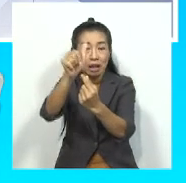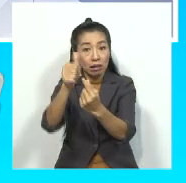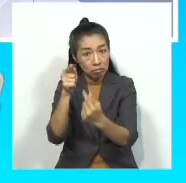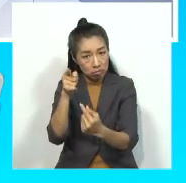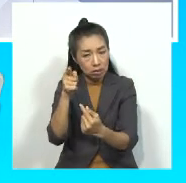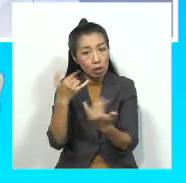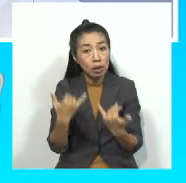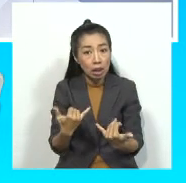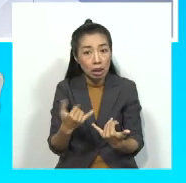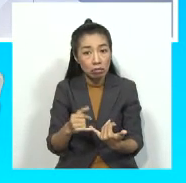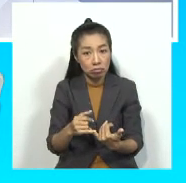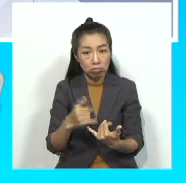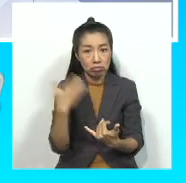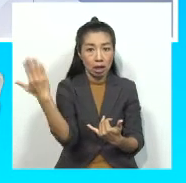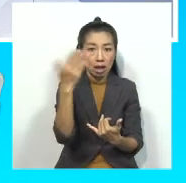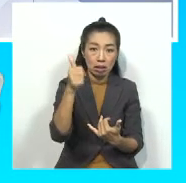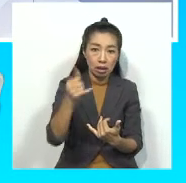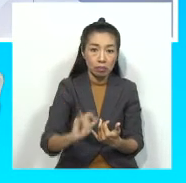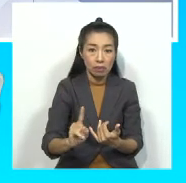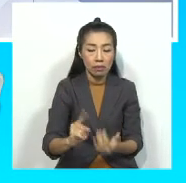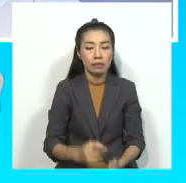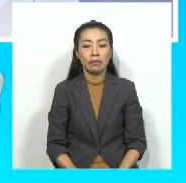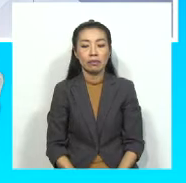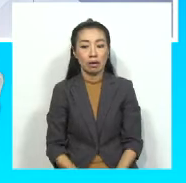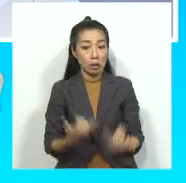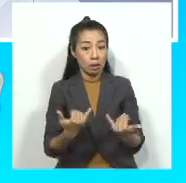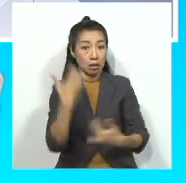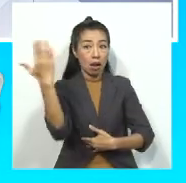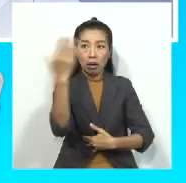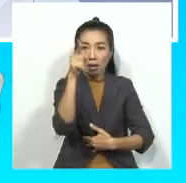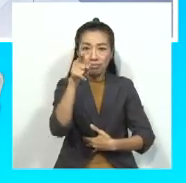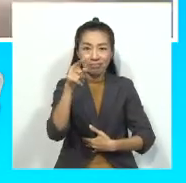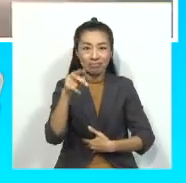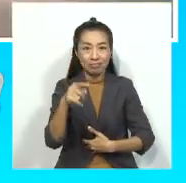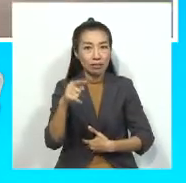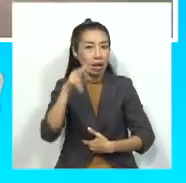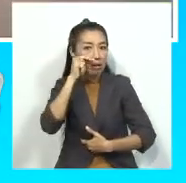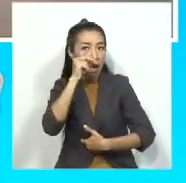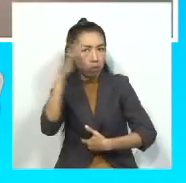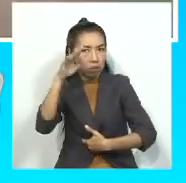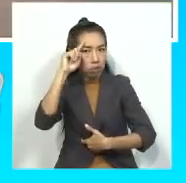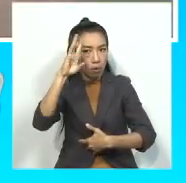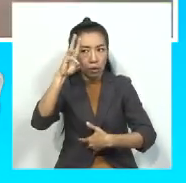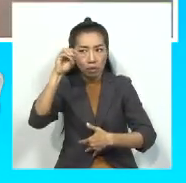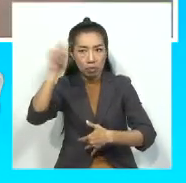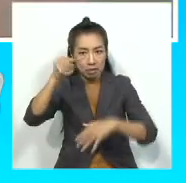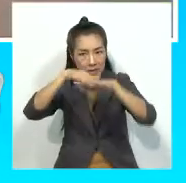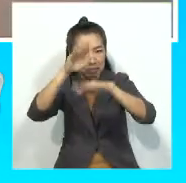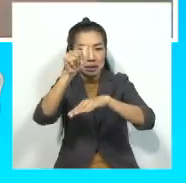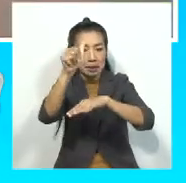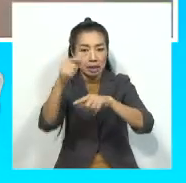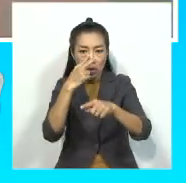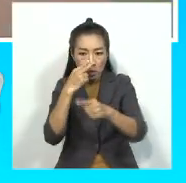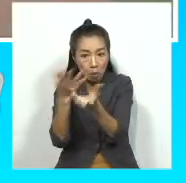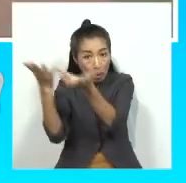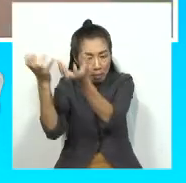งนี้ฮะเป็นยังไงบ้างครับวันนี้ ก็วันนี้เนี่ยสภาพอากาศก็เกิน 60% แล้วก็ถือว่าดีนะครับค่าการยกตัว